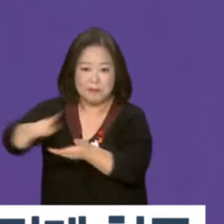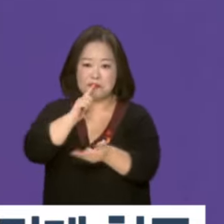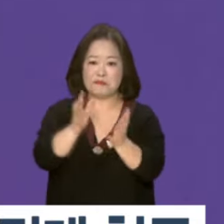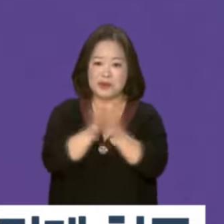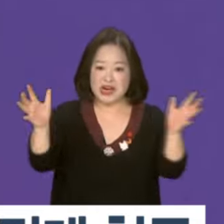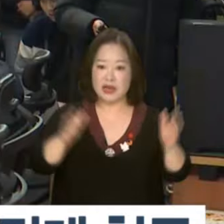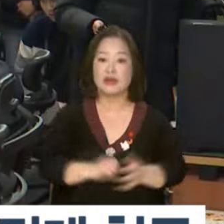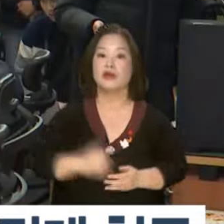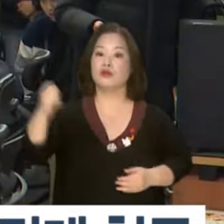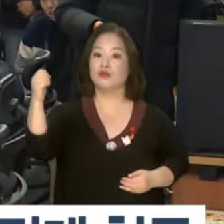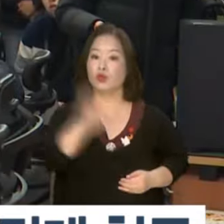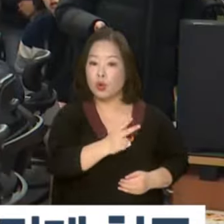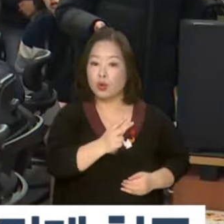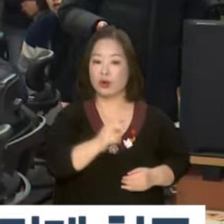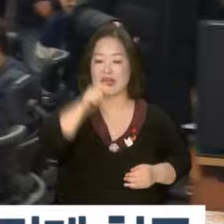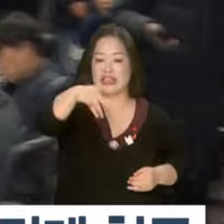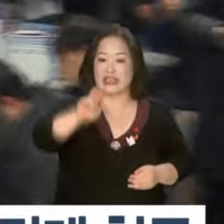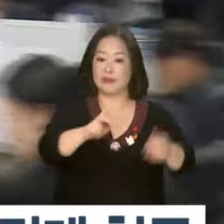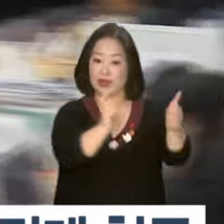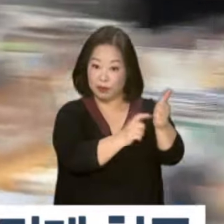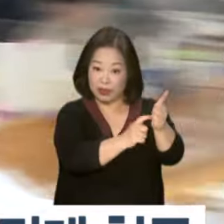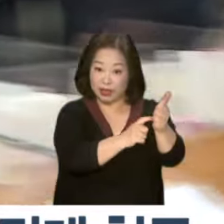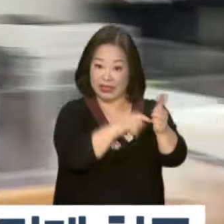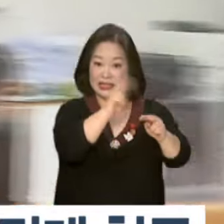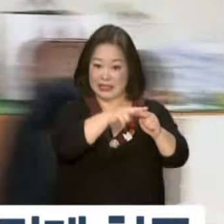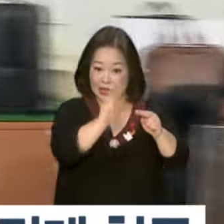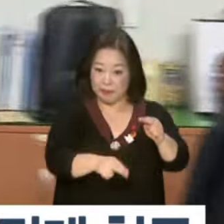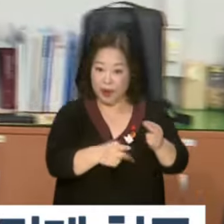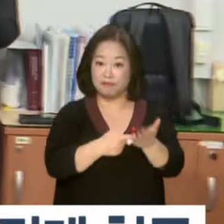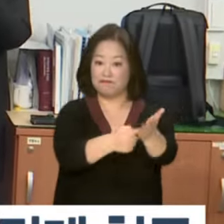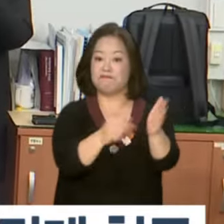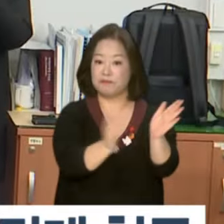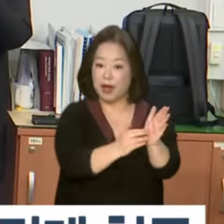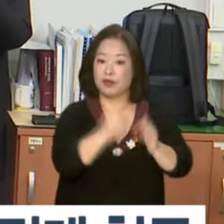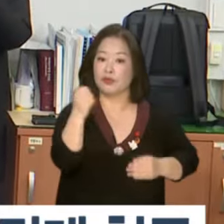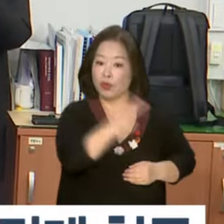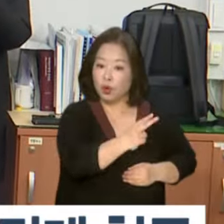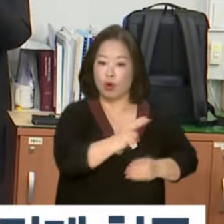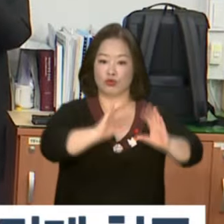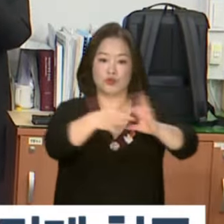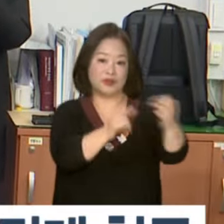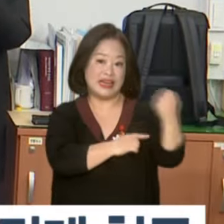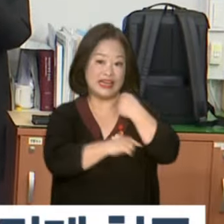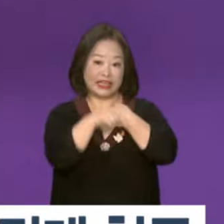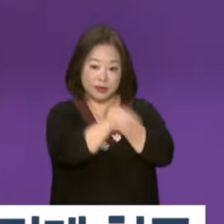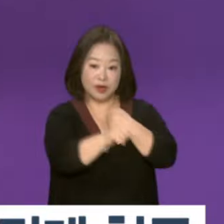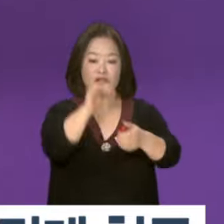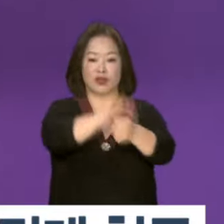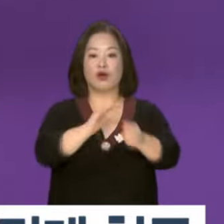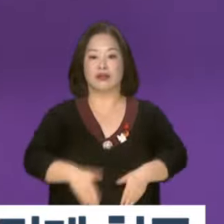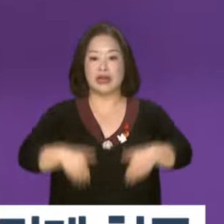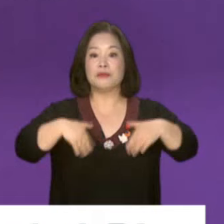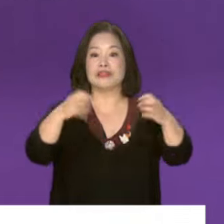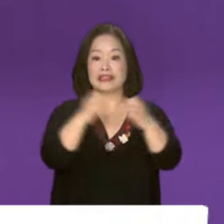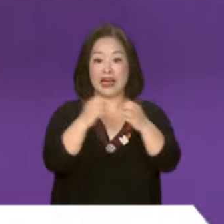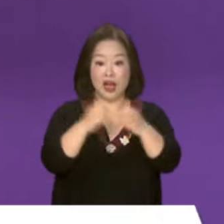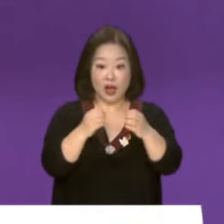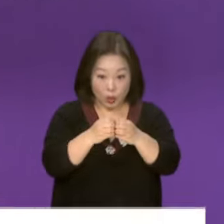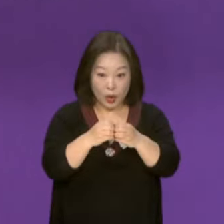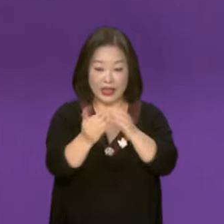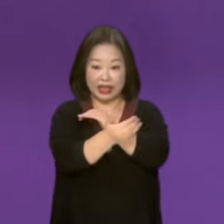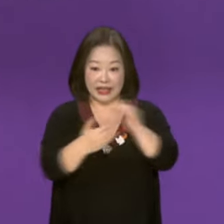있습니다 이후 김 검사는 사표를 제출했고 지난 9일 국민의 임 당적으로 경남 창원 의창 예비